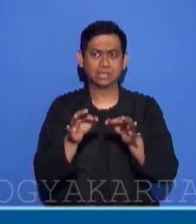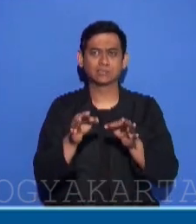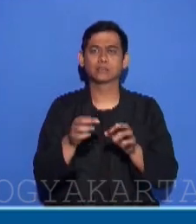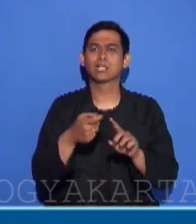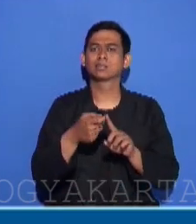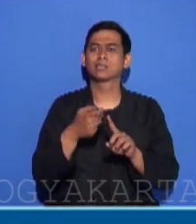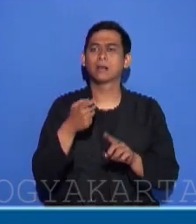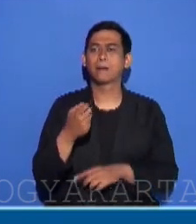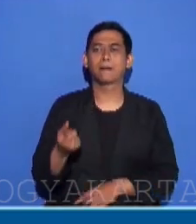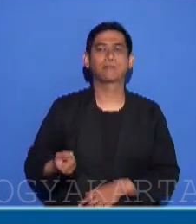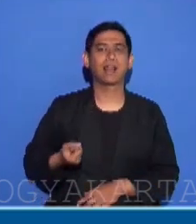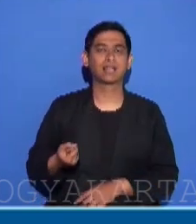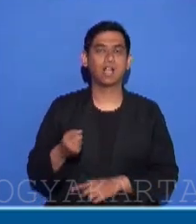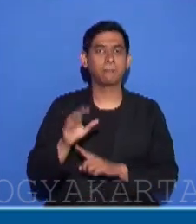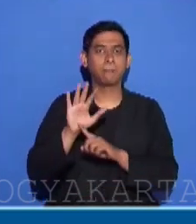pletj